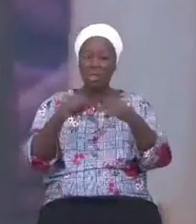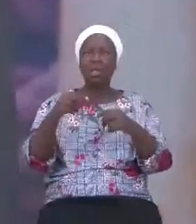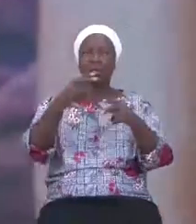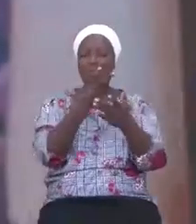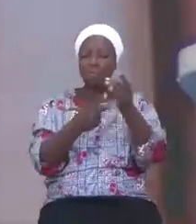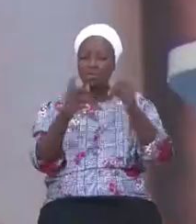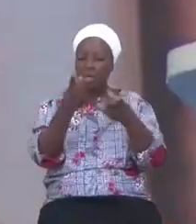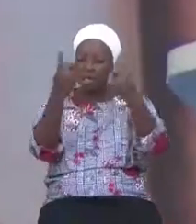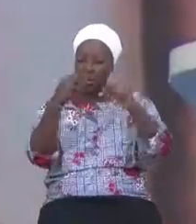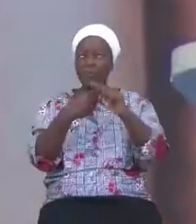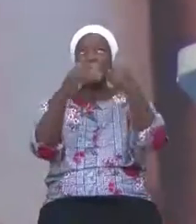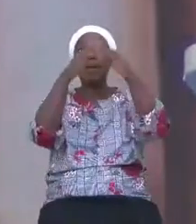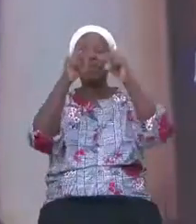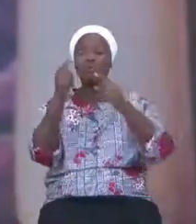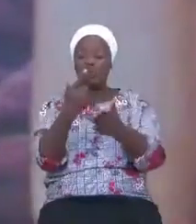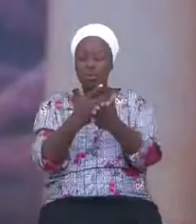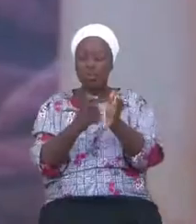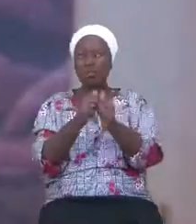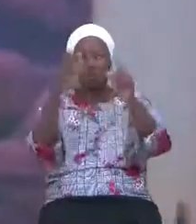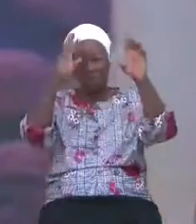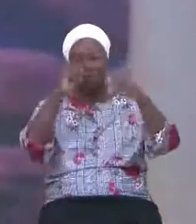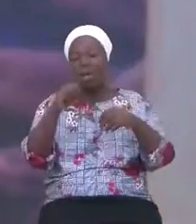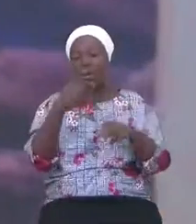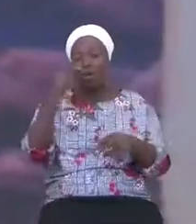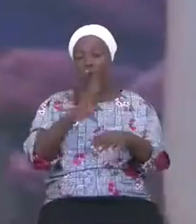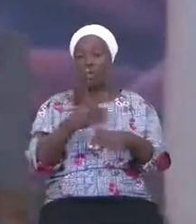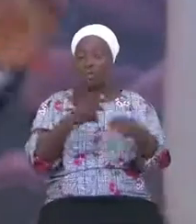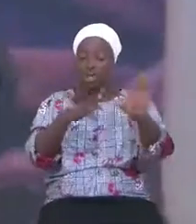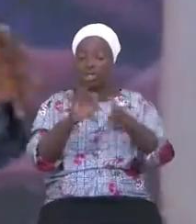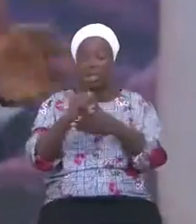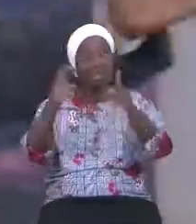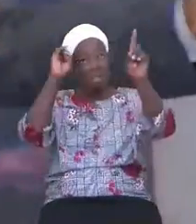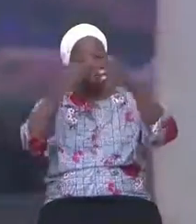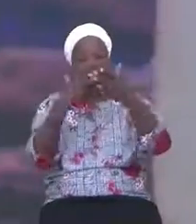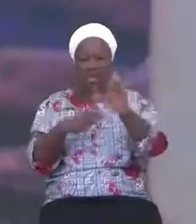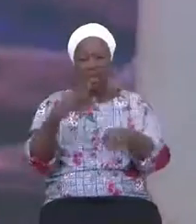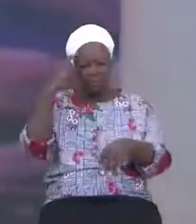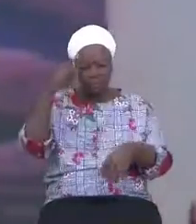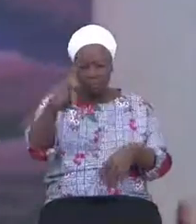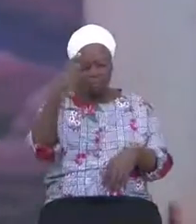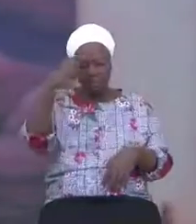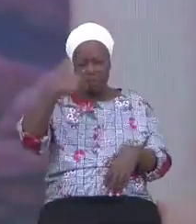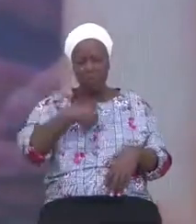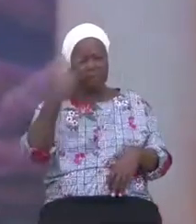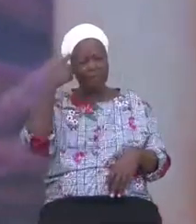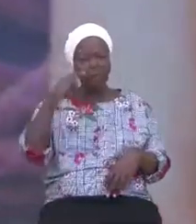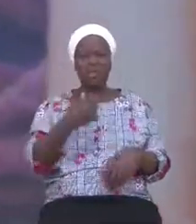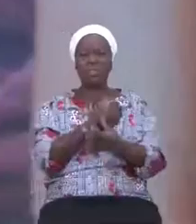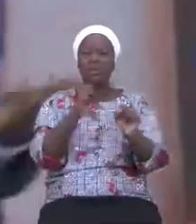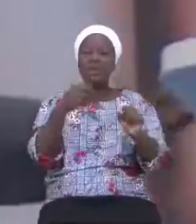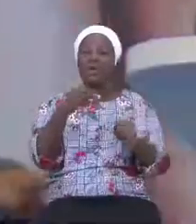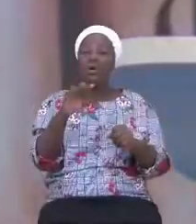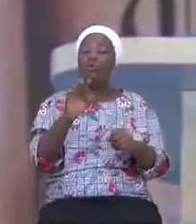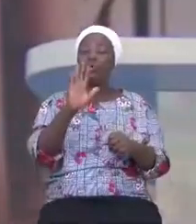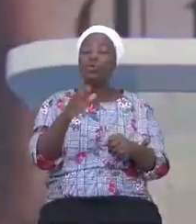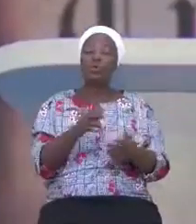lui de la mort qu'il aura à endurer pour ta rédemption, la mort qu'il aurait à endurer pour ta glorification,